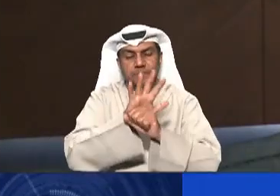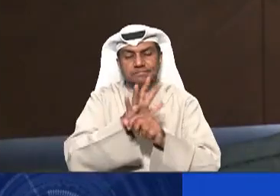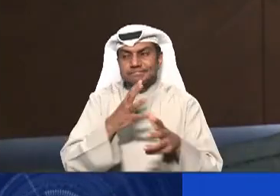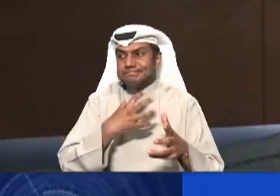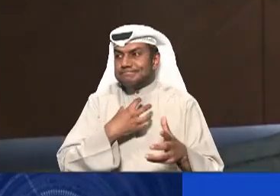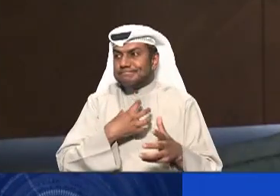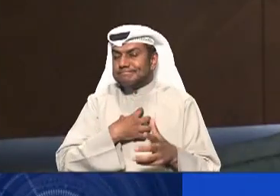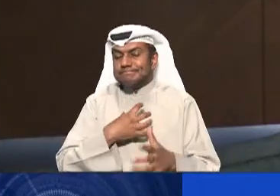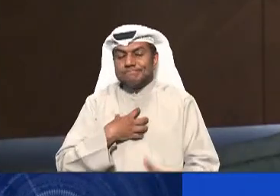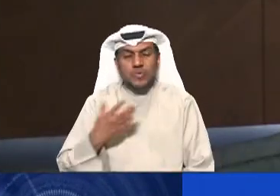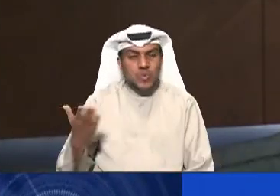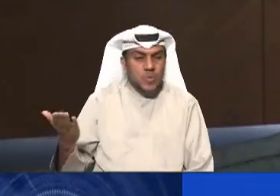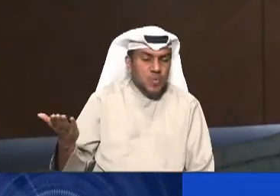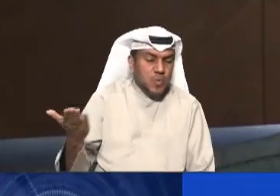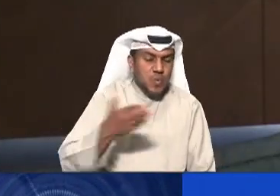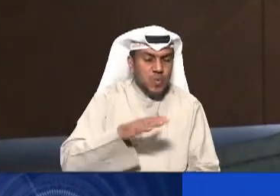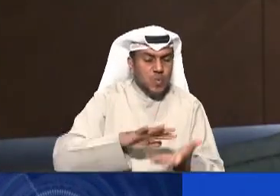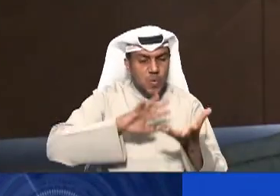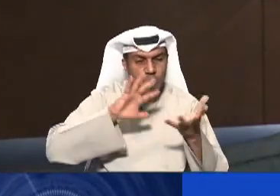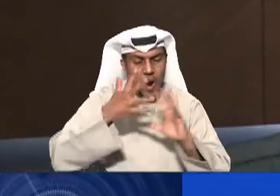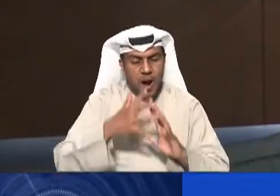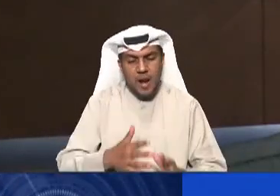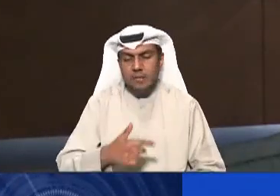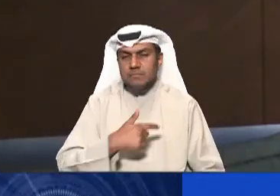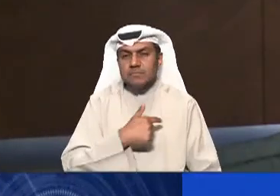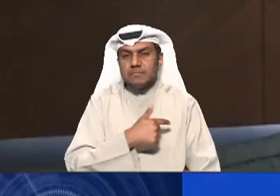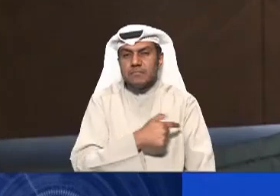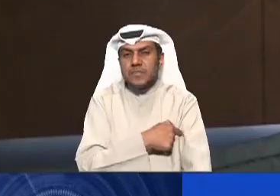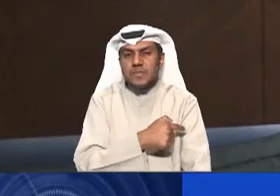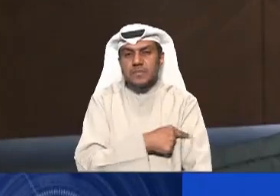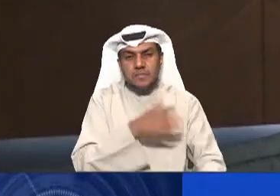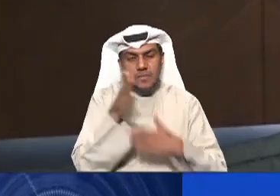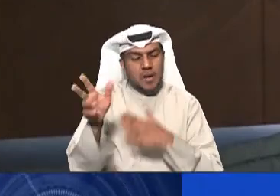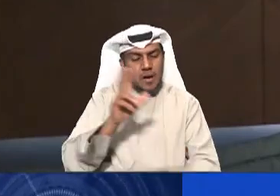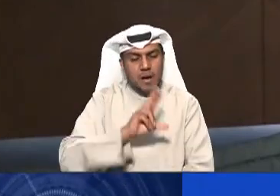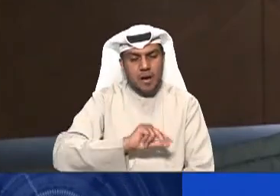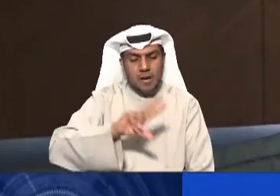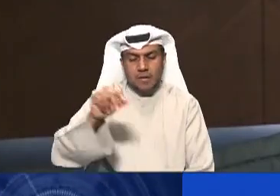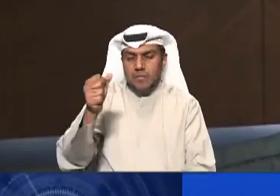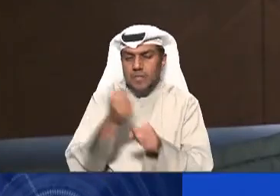للاحتفالات، ونحن نتبع إرشادات الدولة